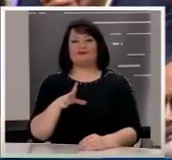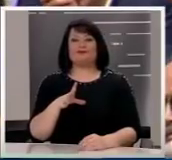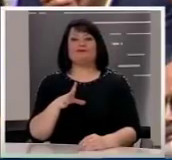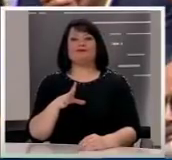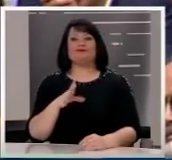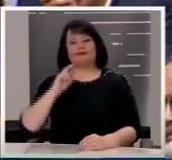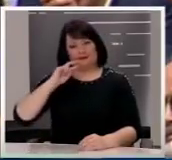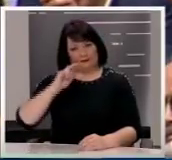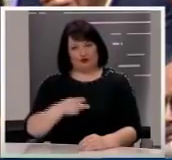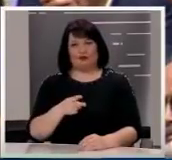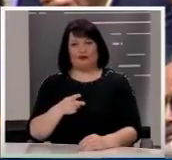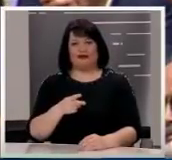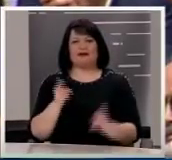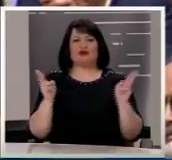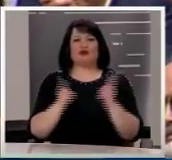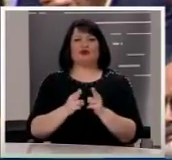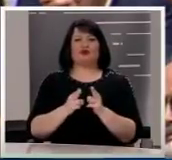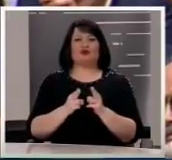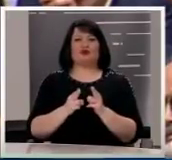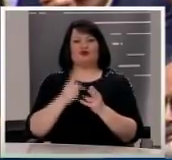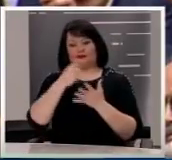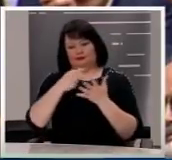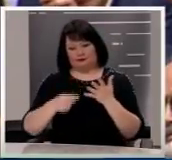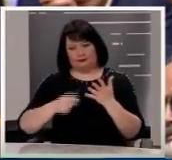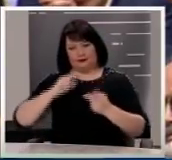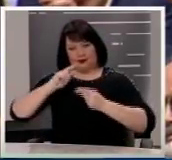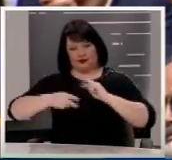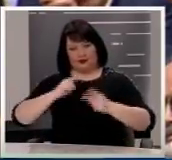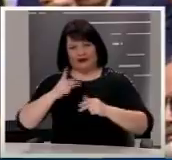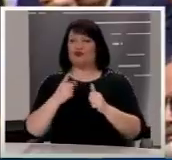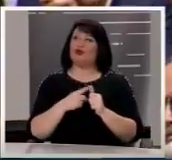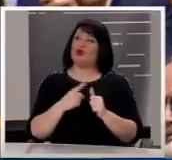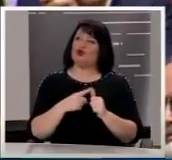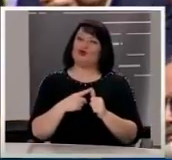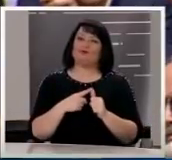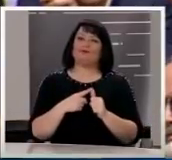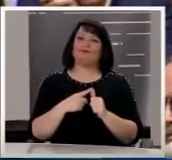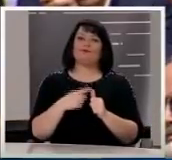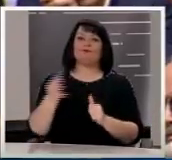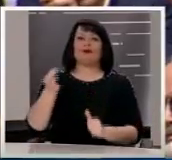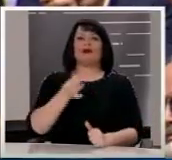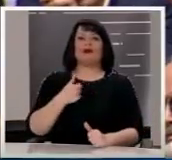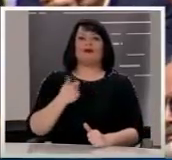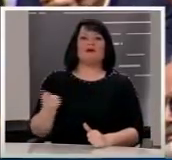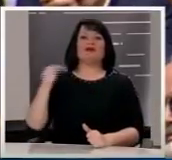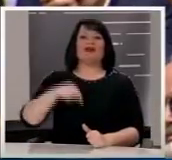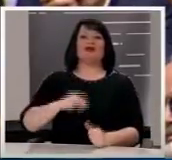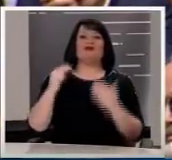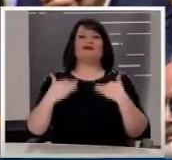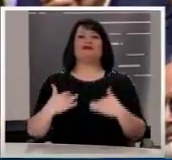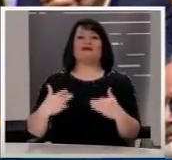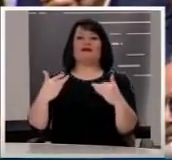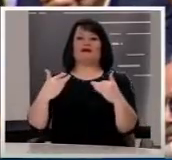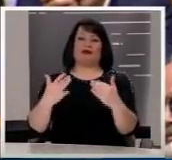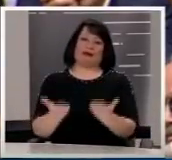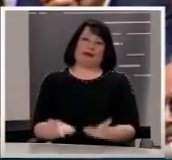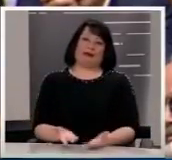να απαντήσω πολύ σύντομα σε ένα προς ένα τα ζητήματα που θέσατε. Πρώτον, λέτε για μένα αν έρχομαι στη Βουλή. Πείτε το σε κανέναν